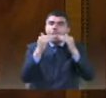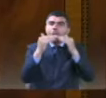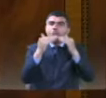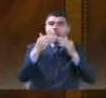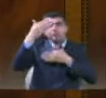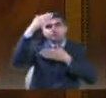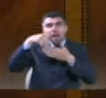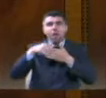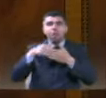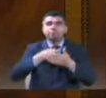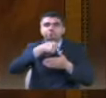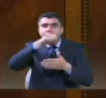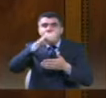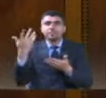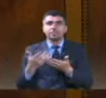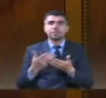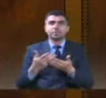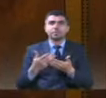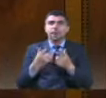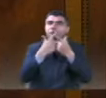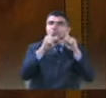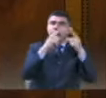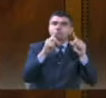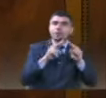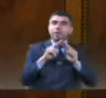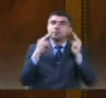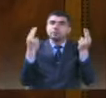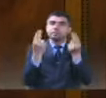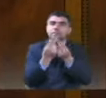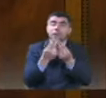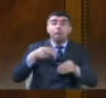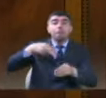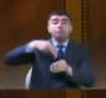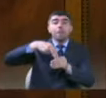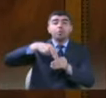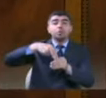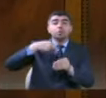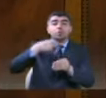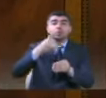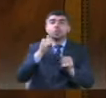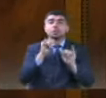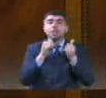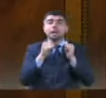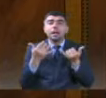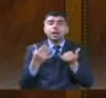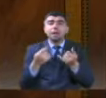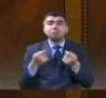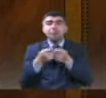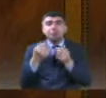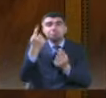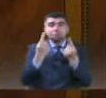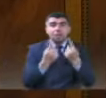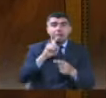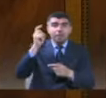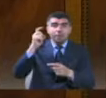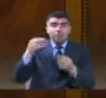بحال المغاربه، اما الدول الاخرى ما نهضروش عليها، بما في ذلك اللي عندها النفط اخواننا في الجزائر كيظهر باقي ما وصلوش عندنا لنفس الاجور اللي